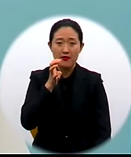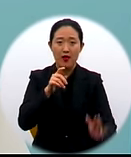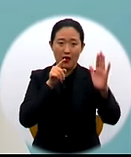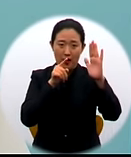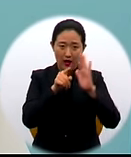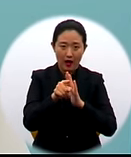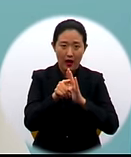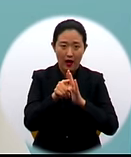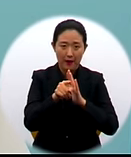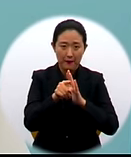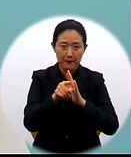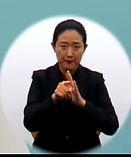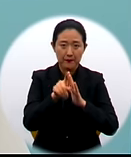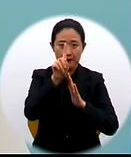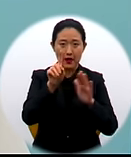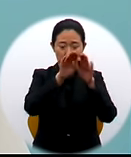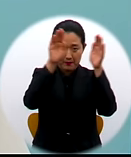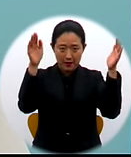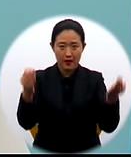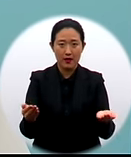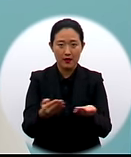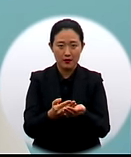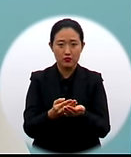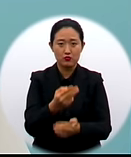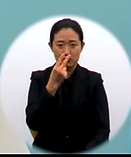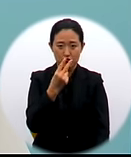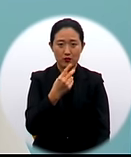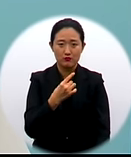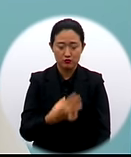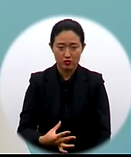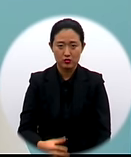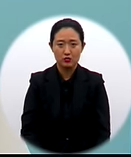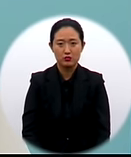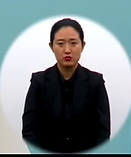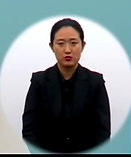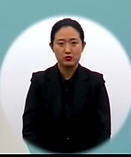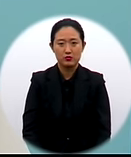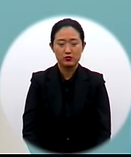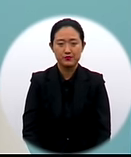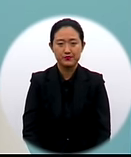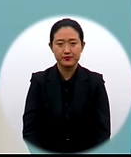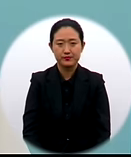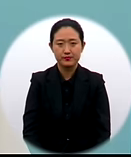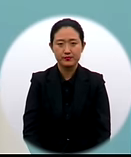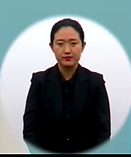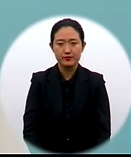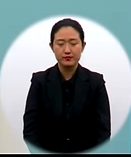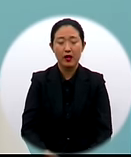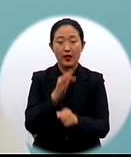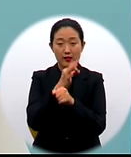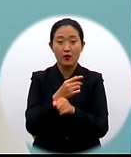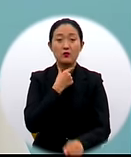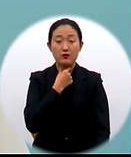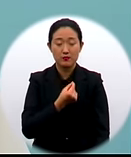나라예요. 우리나라와 독일만 그렇다고 하더라고요. 그 어떤 소비자의 취향이 굉장히 다양한 국가입니다. 그러다 보니까 광고만 가지고 더 이상 차별화가